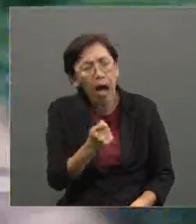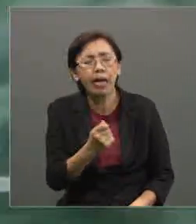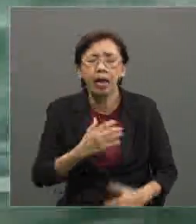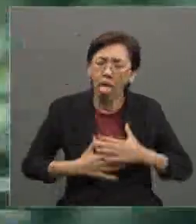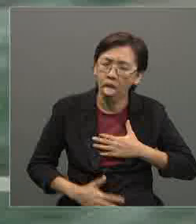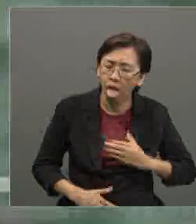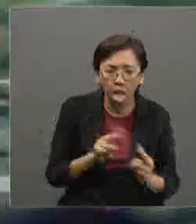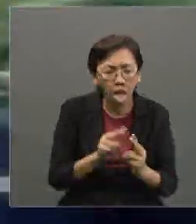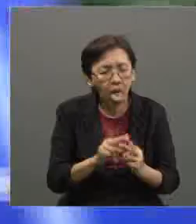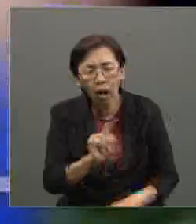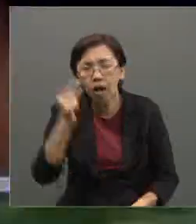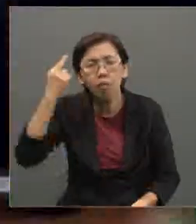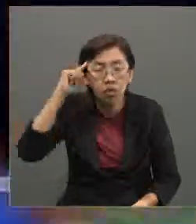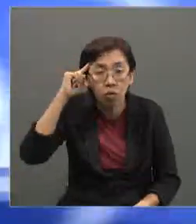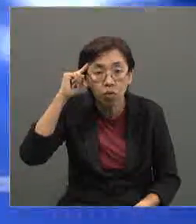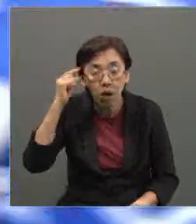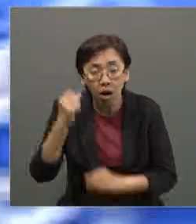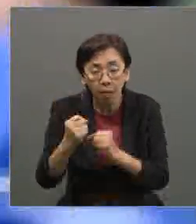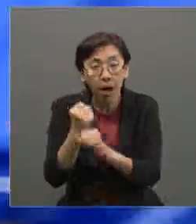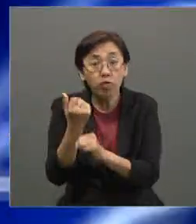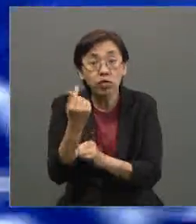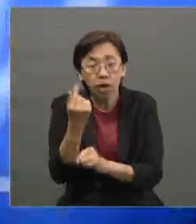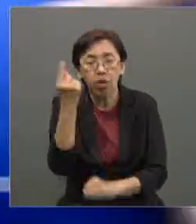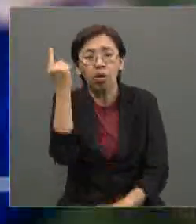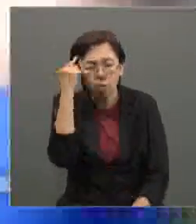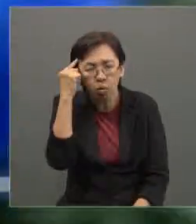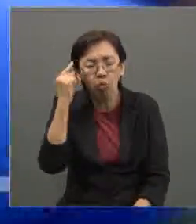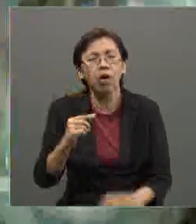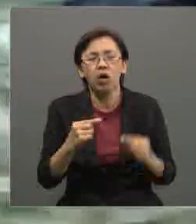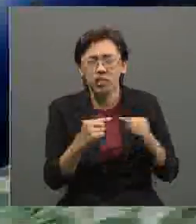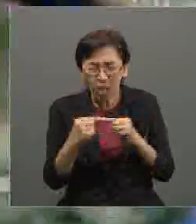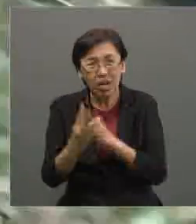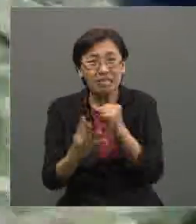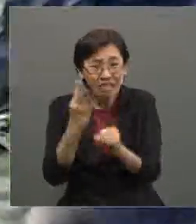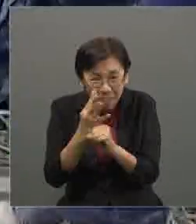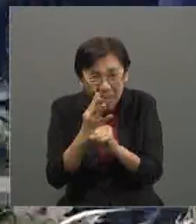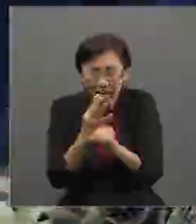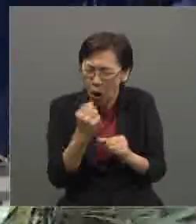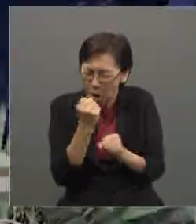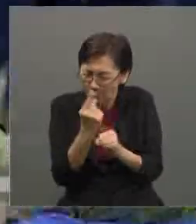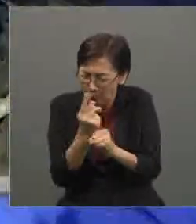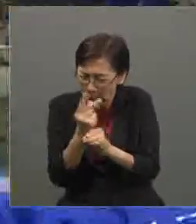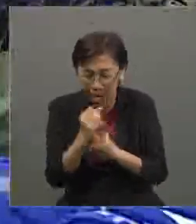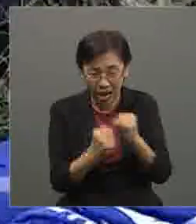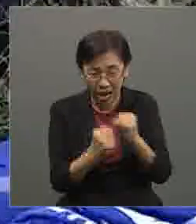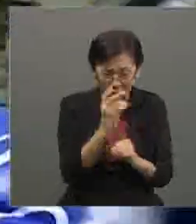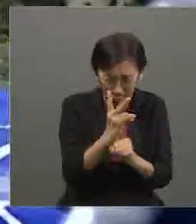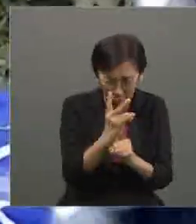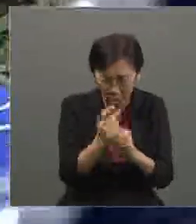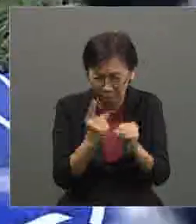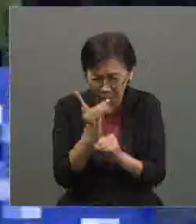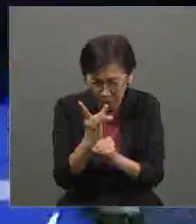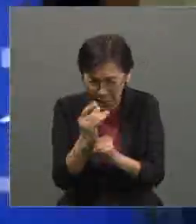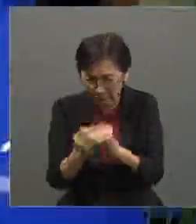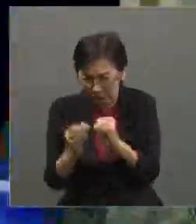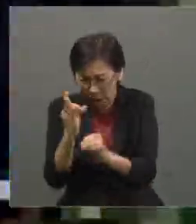อะไรเพิ่งจะมารู้ก็ตอน 11ขวบคือน้องโดนต่อเนื่องมา 4ปีนะคะตั้งแต่ 7ขวบอ่ะ